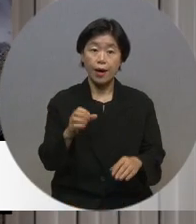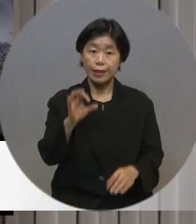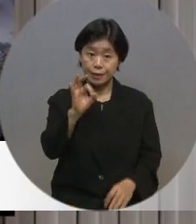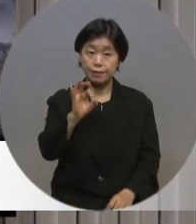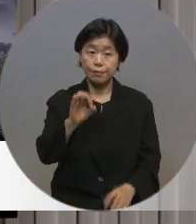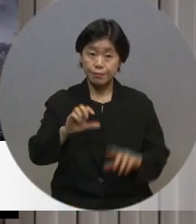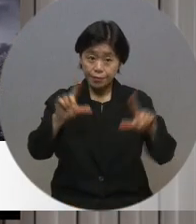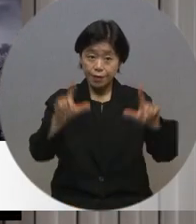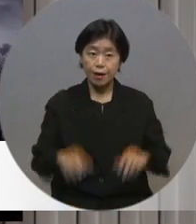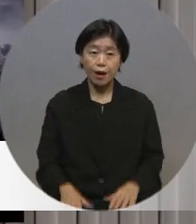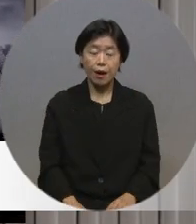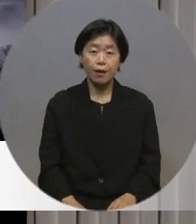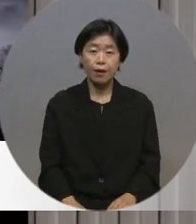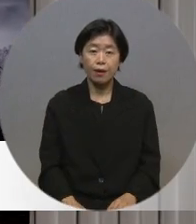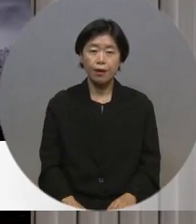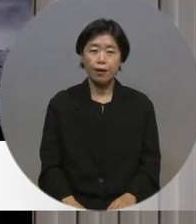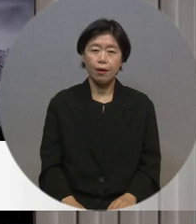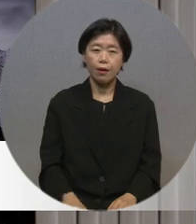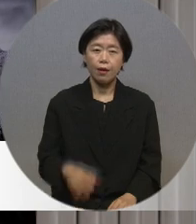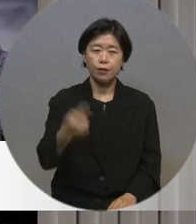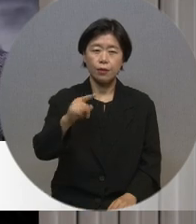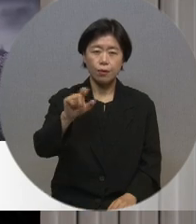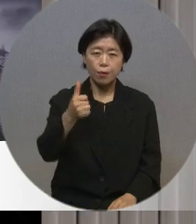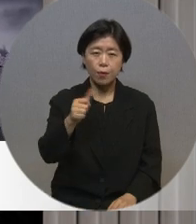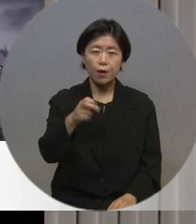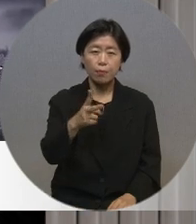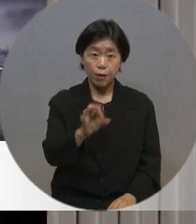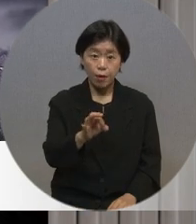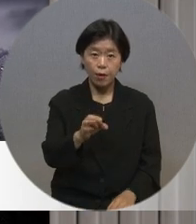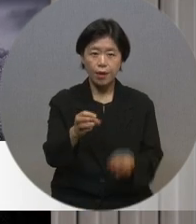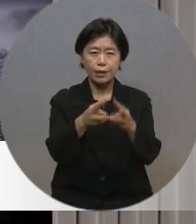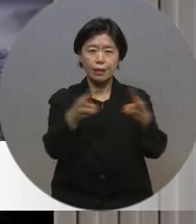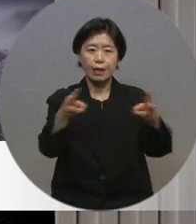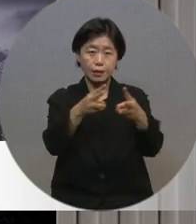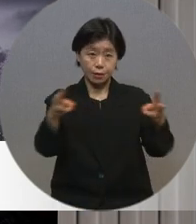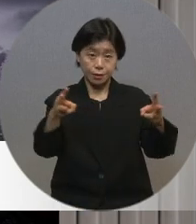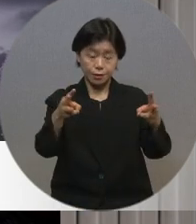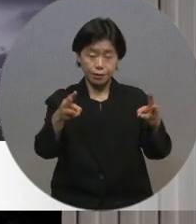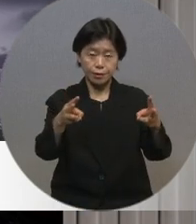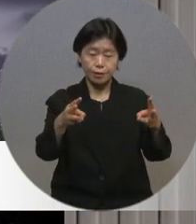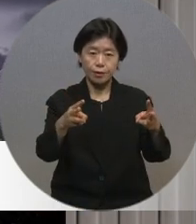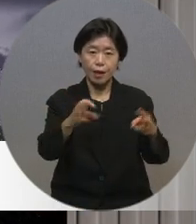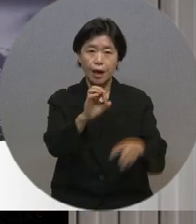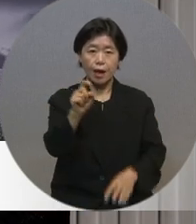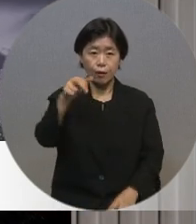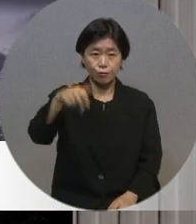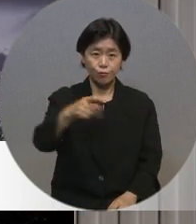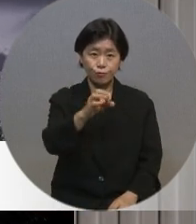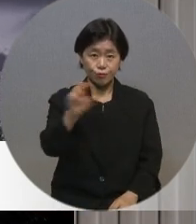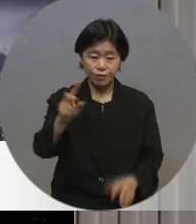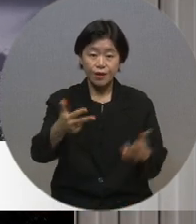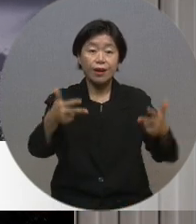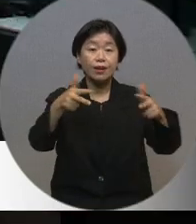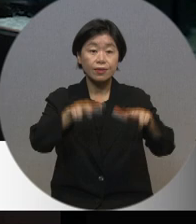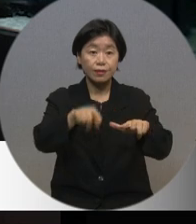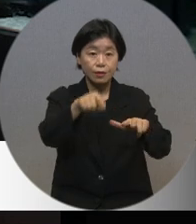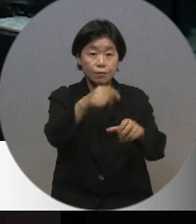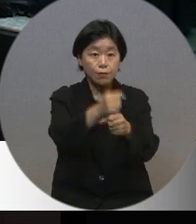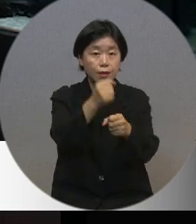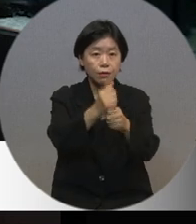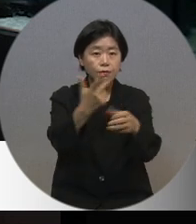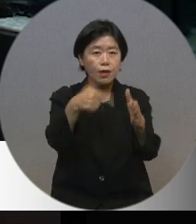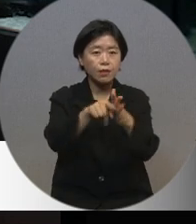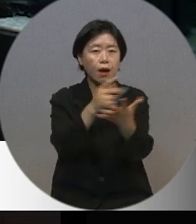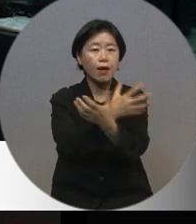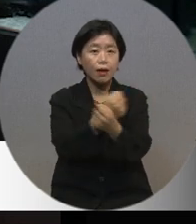호텔에서 연면적 1,500평, 3층 규모의 아쿠아 가든 조성 사업을 위한 투자 협약을 체결했습니다.